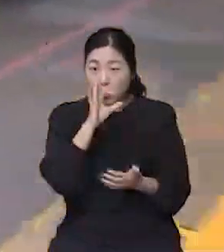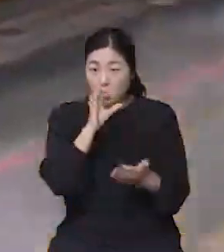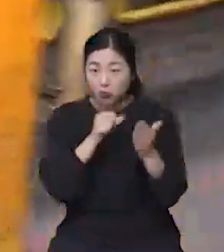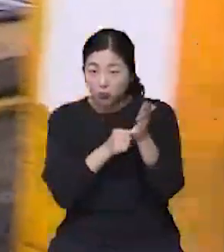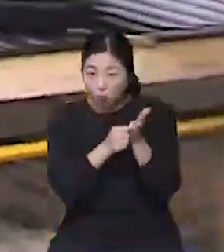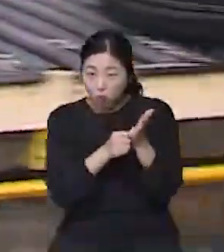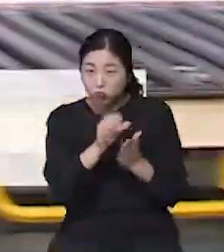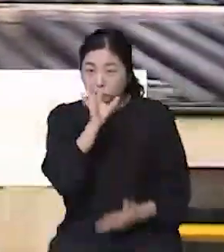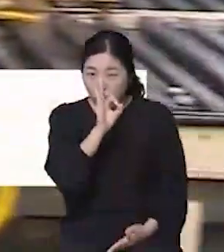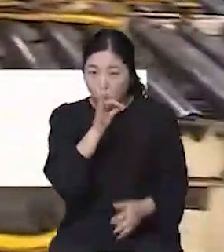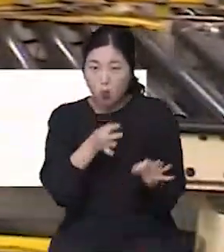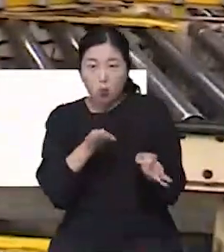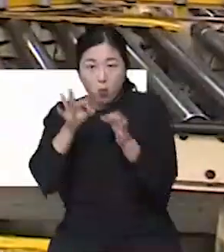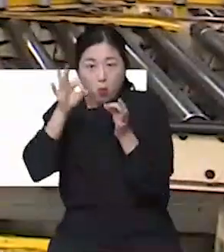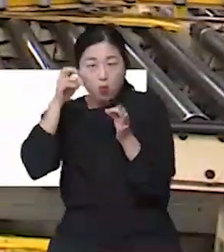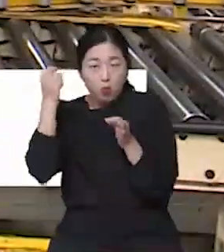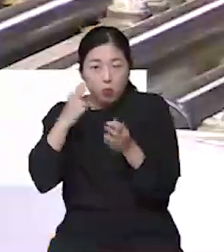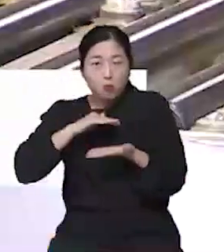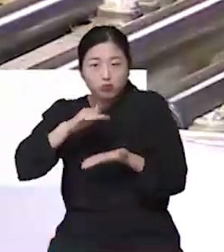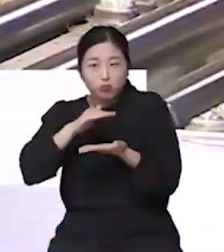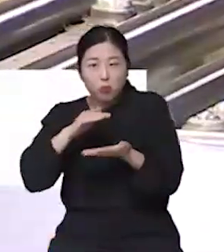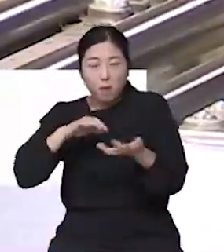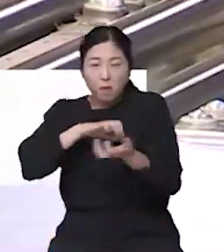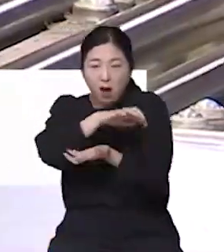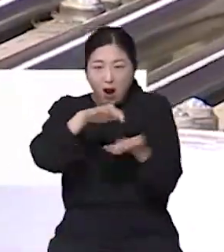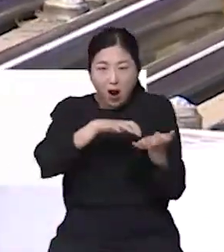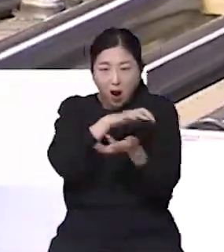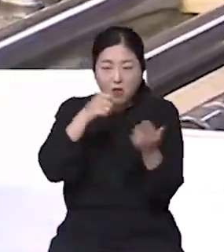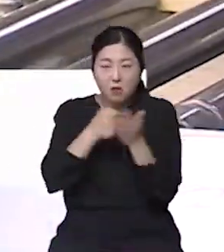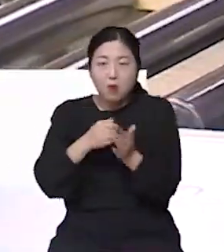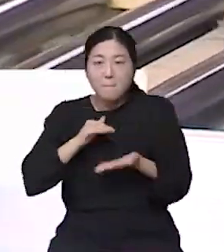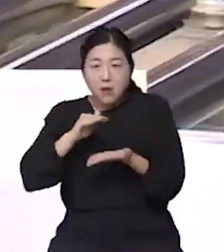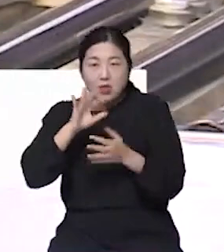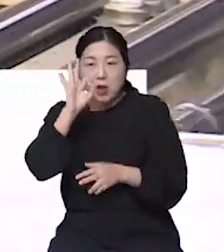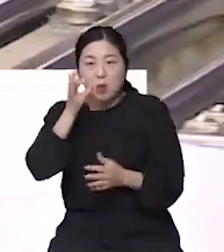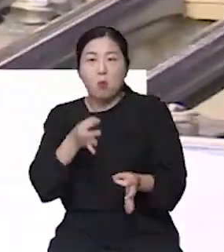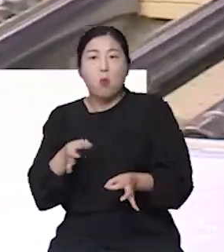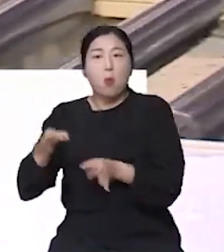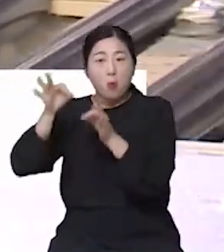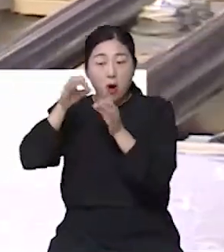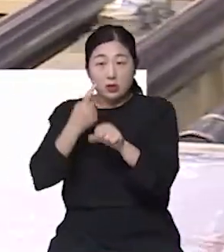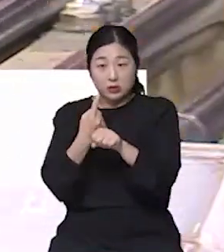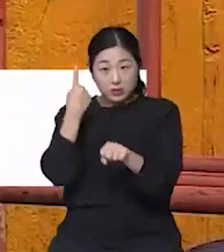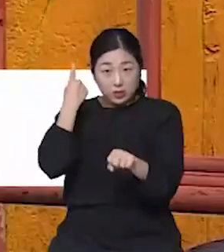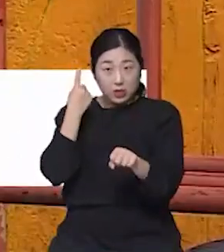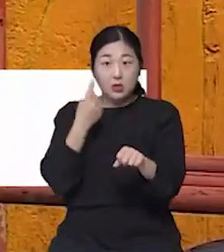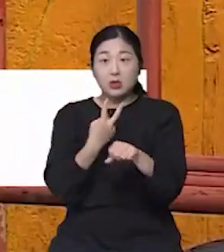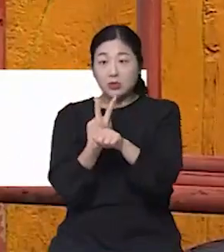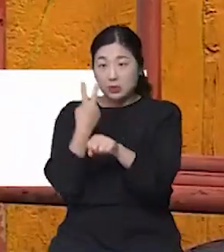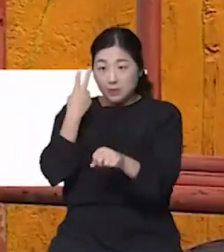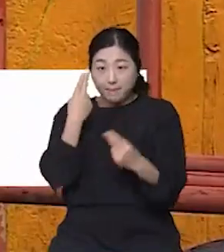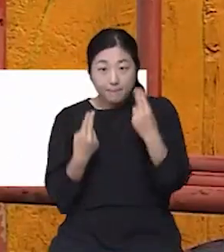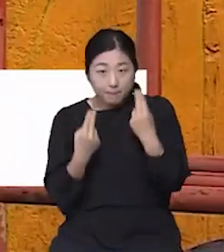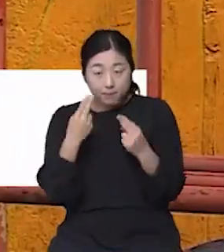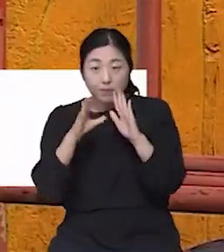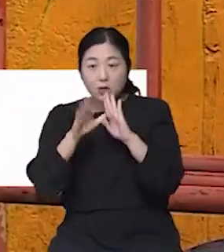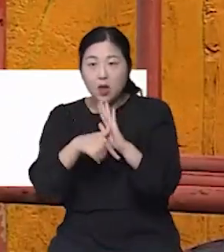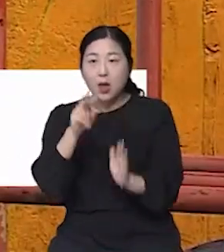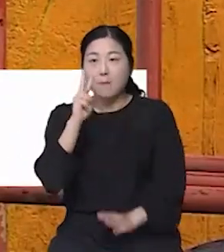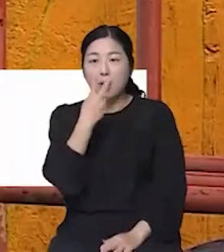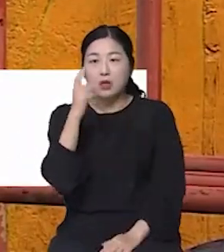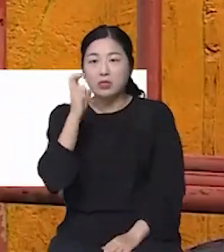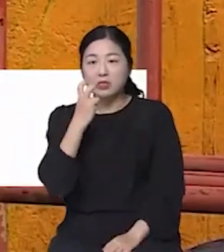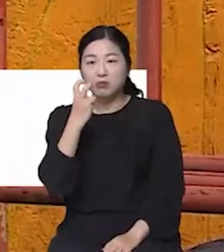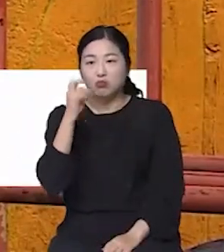고무값이 상승한 데다 글로벌 물류대란 여파로 운임비도 치솟아 지난해 물류비는 재작년에 비해